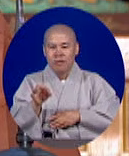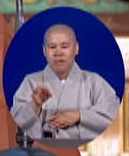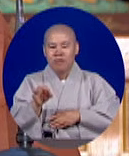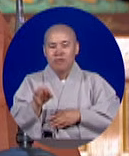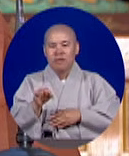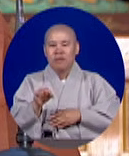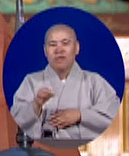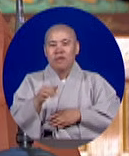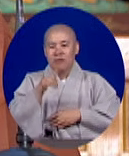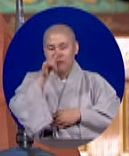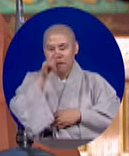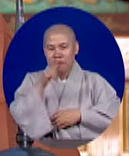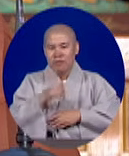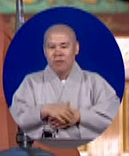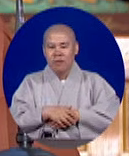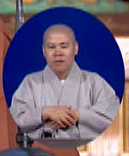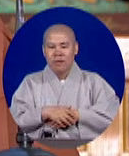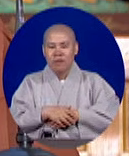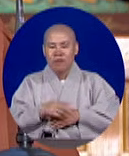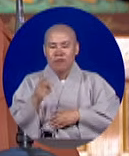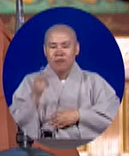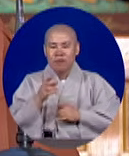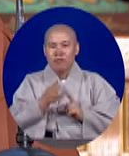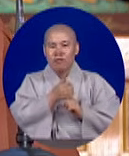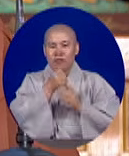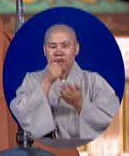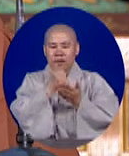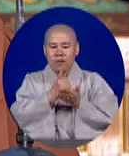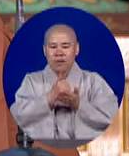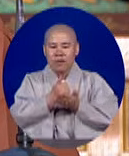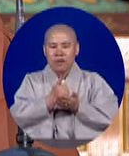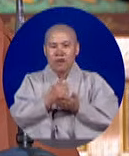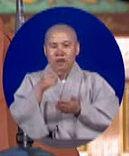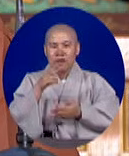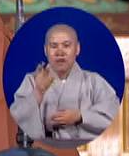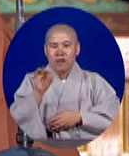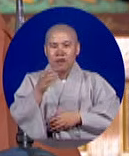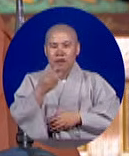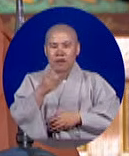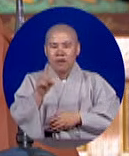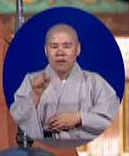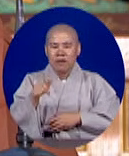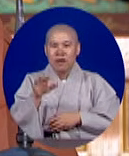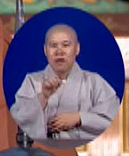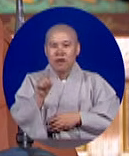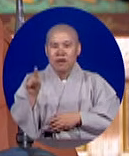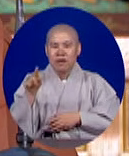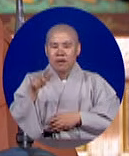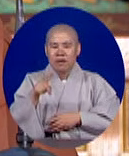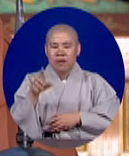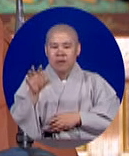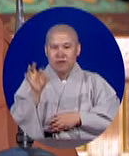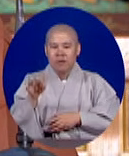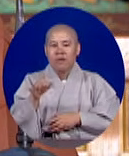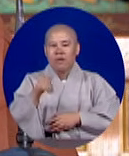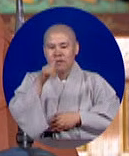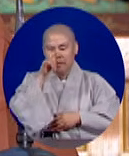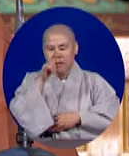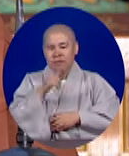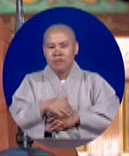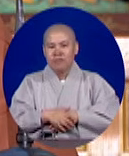있어요. 그리고 또 부처님에게는 상락아정이 있어요.